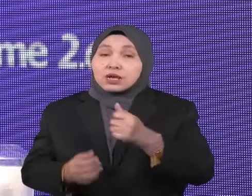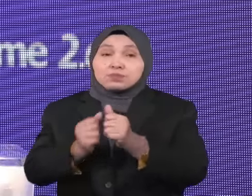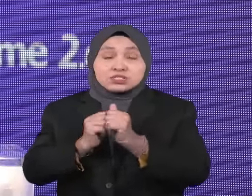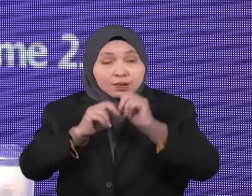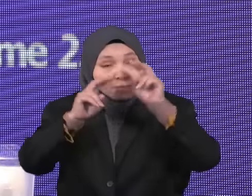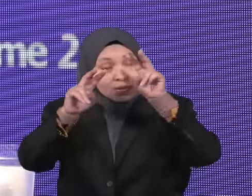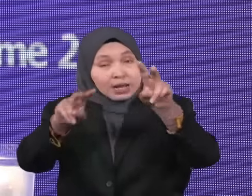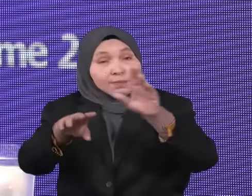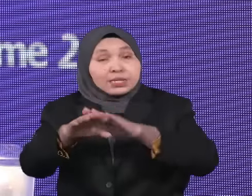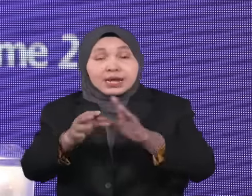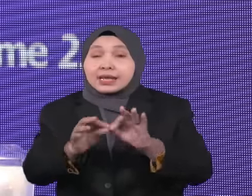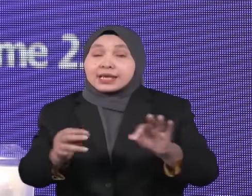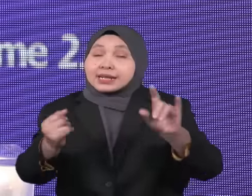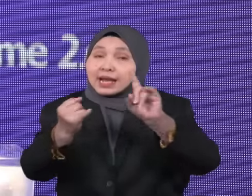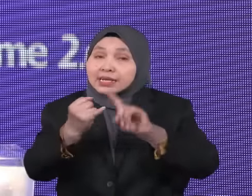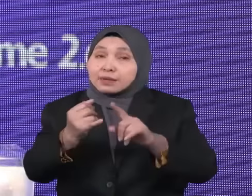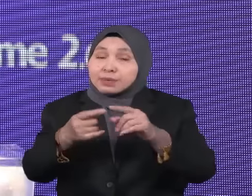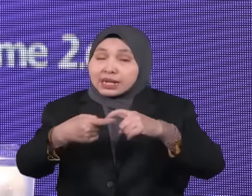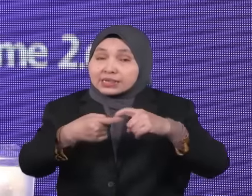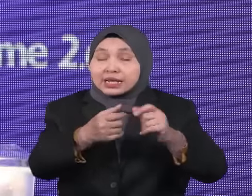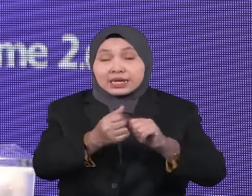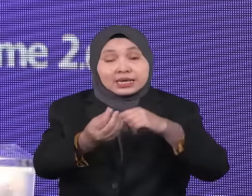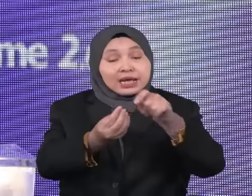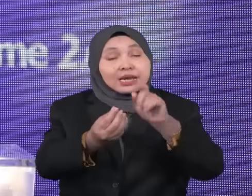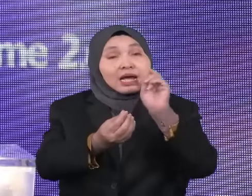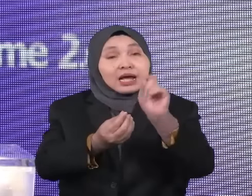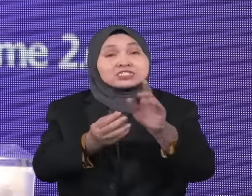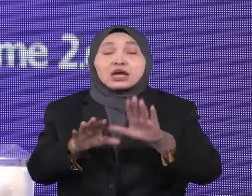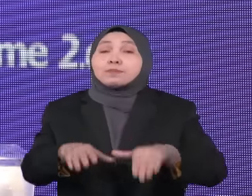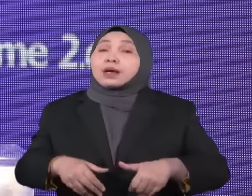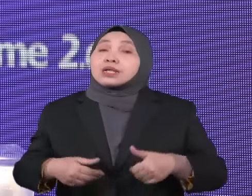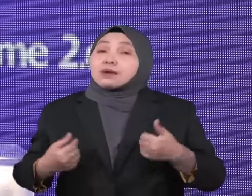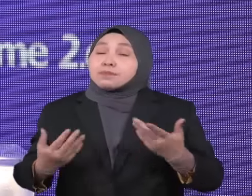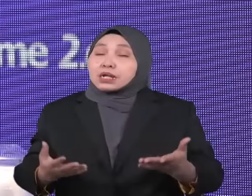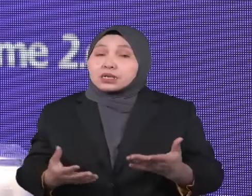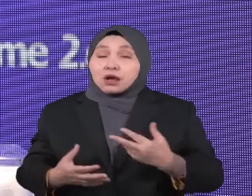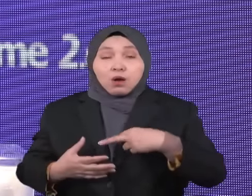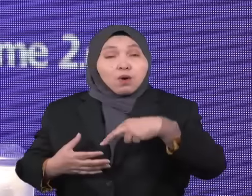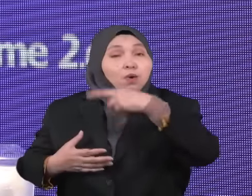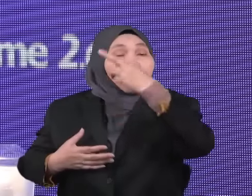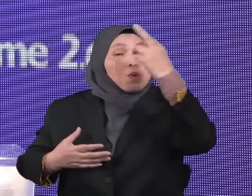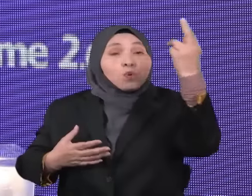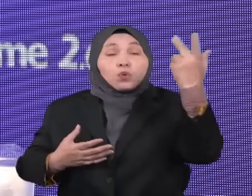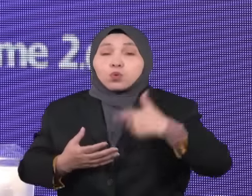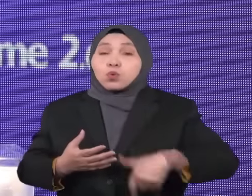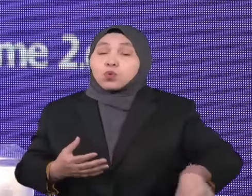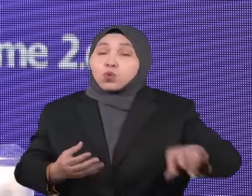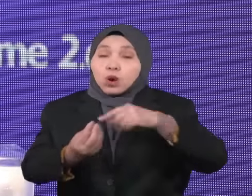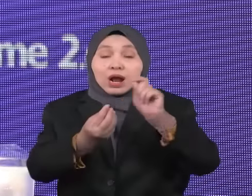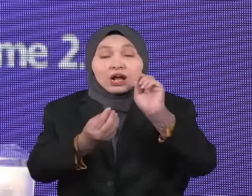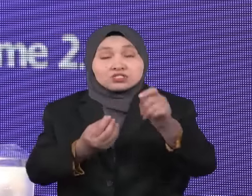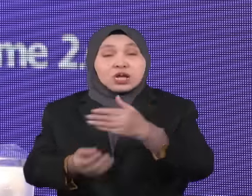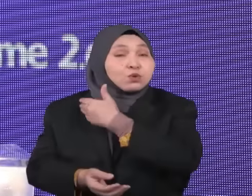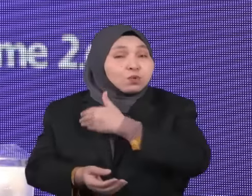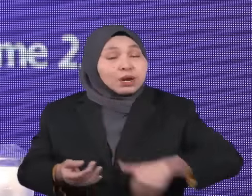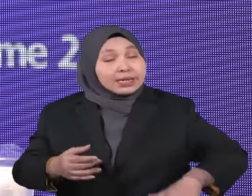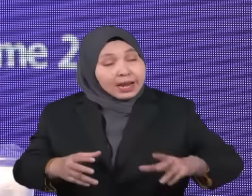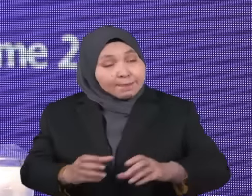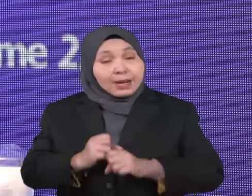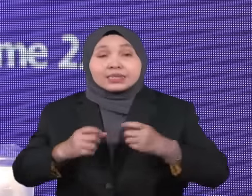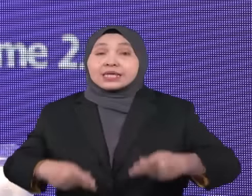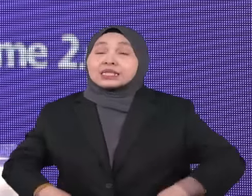melihat kepada ayat akhir berkaitan dengan hajj dan juga bagaimana roh hajj dan juga umrah itu dapat kita hidupkan, dan